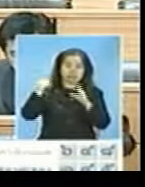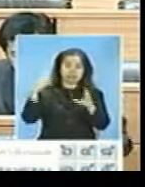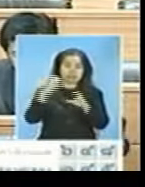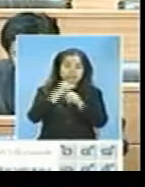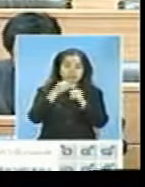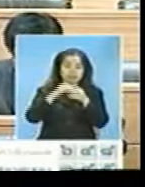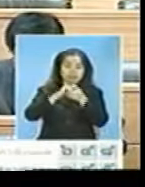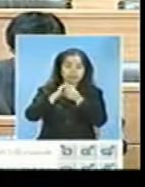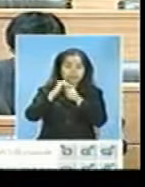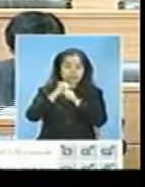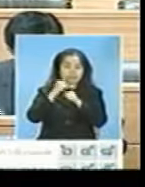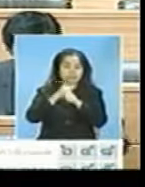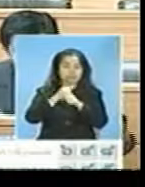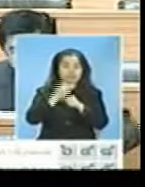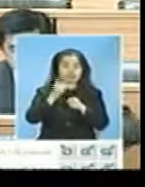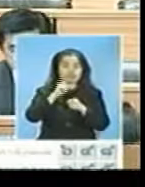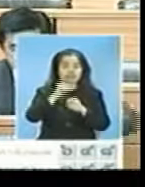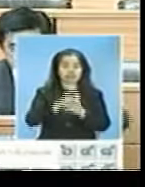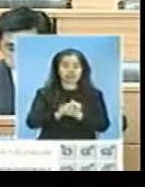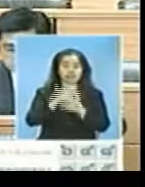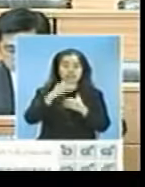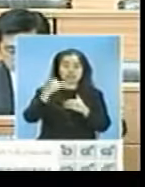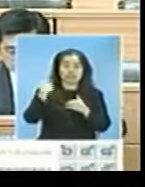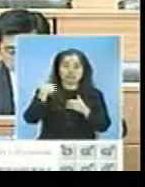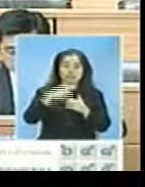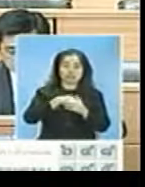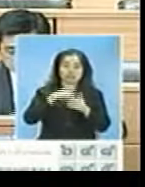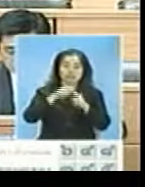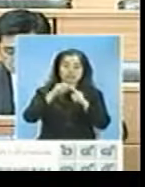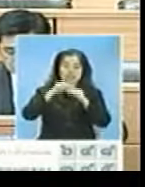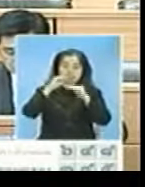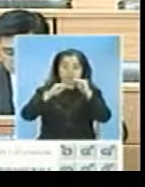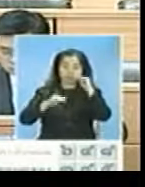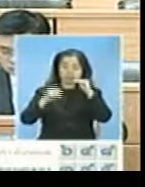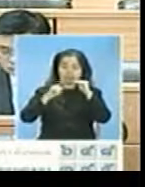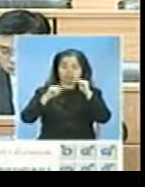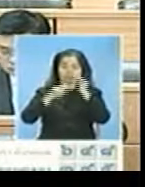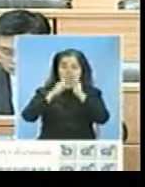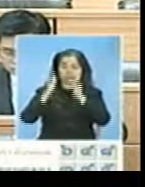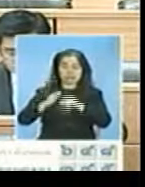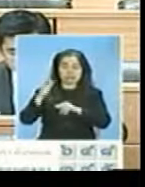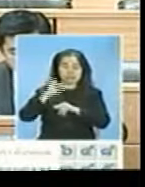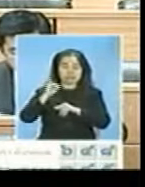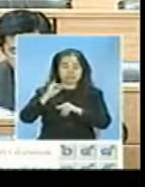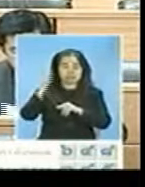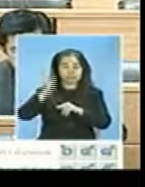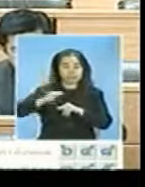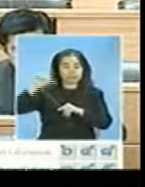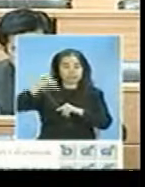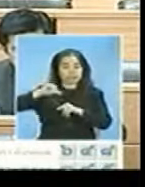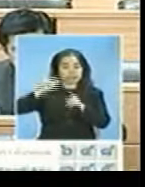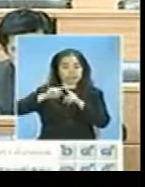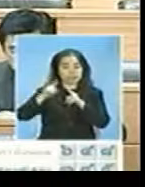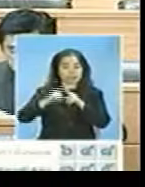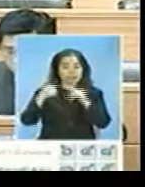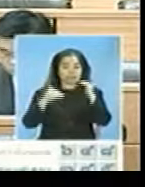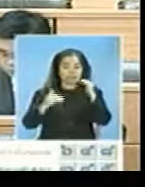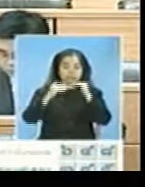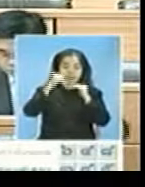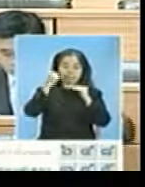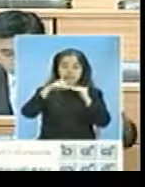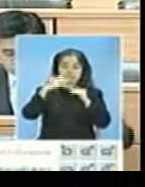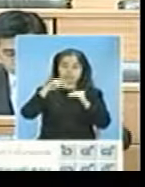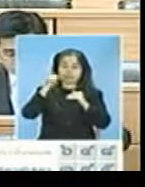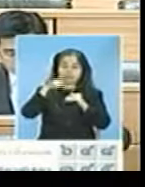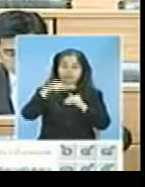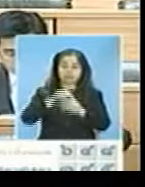การร่างรัฐธรรมนูญและก็ต้องการปิดช่องว่างไม่ให้คนไม่ดีหรือไม่ให้คนเลวเนี่ยเข้ามาได้